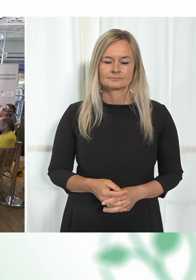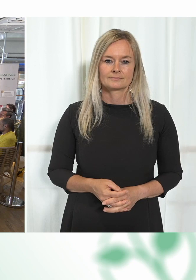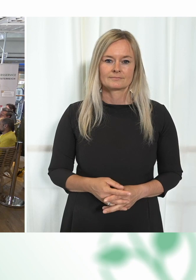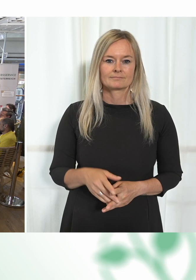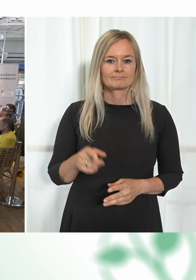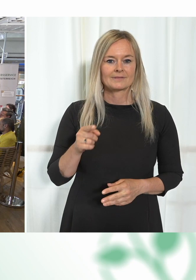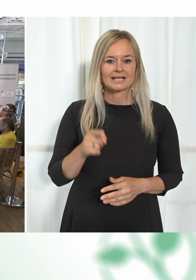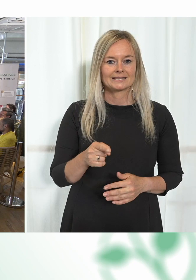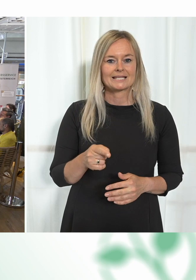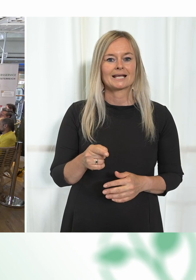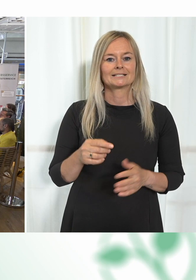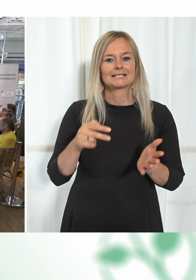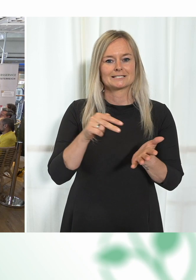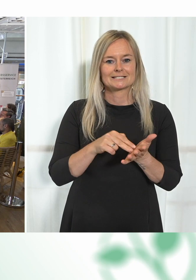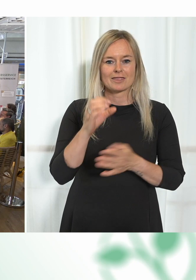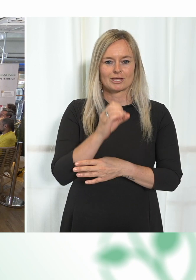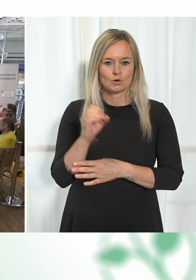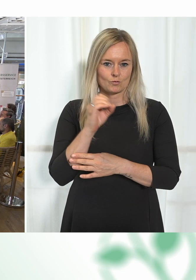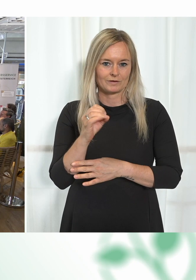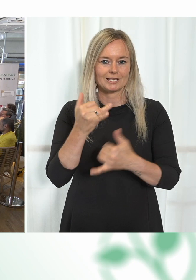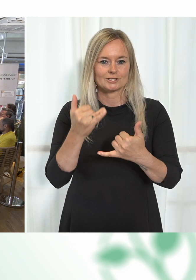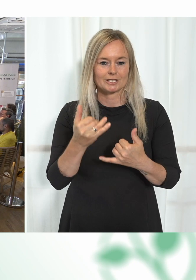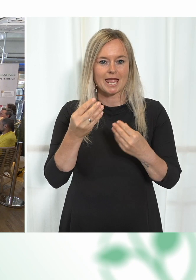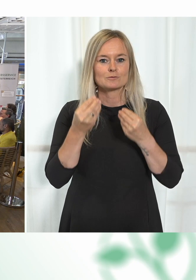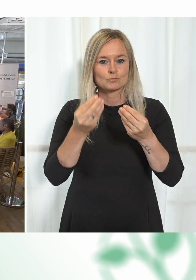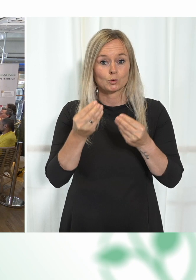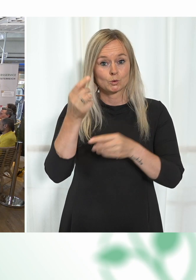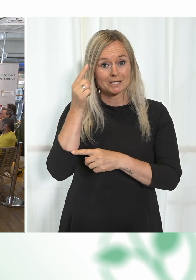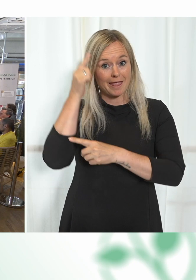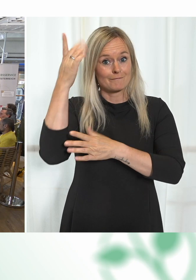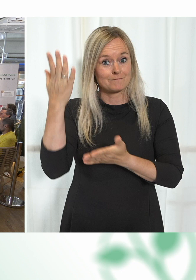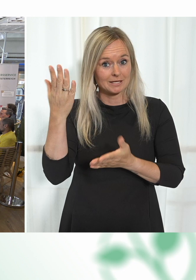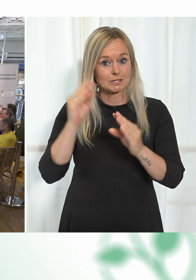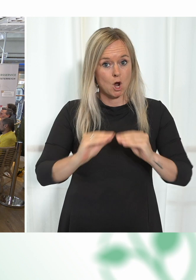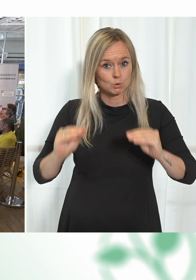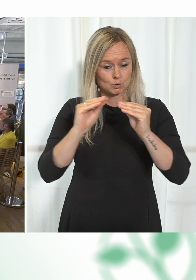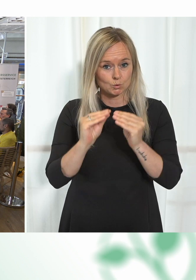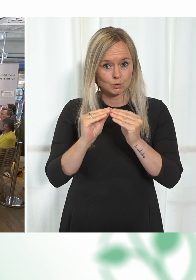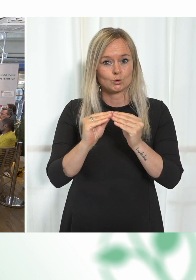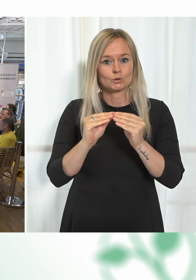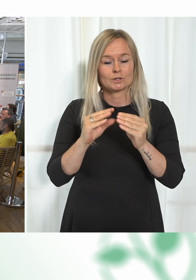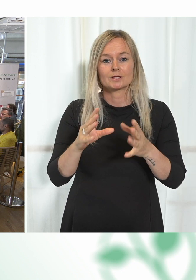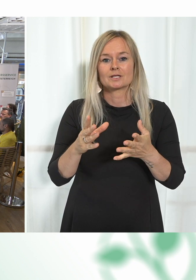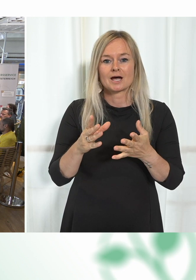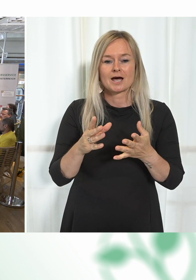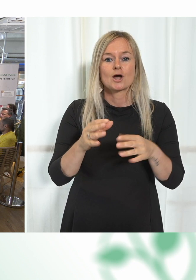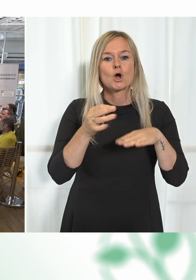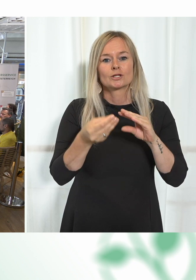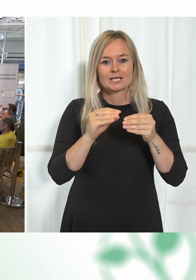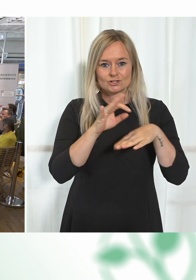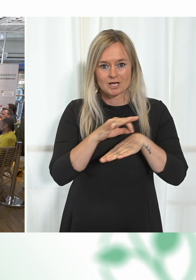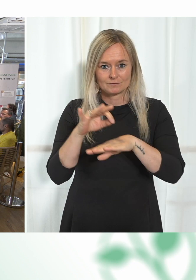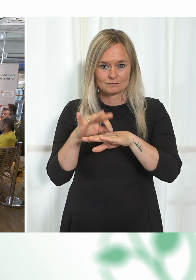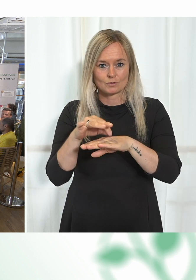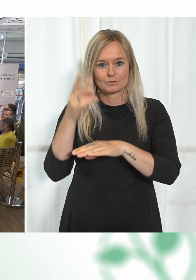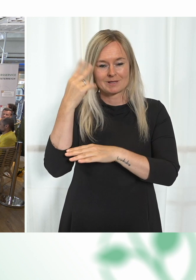Das ist also Standing Ovation und wir begrüßen jetzt die Erfinder und Gründer und Geschäftsführer von Standing Ovation, Peter Lammer und